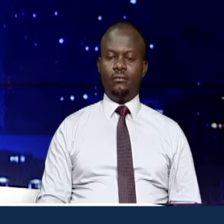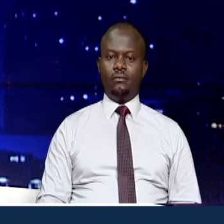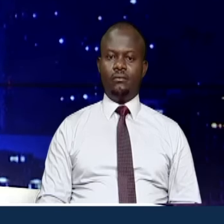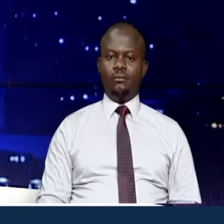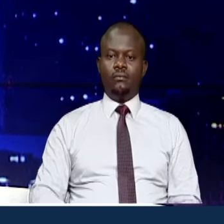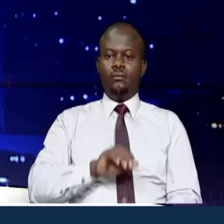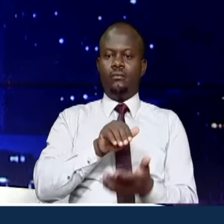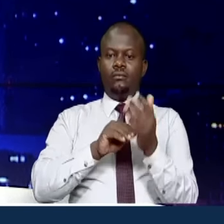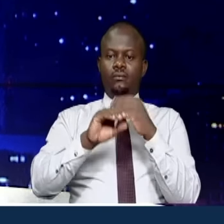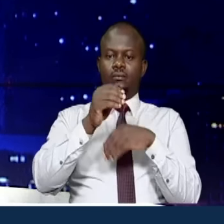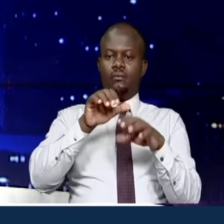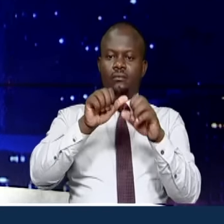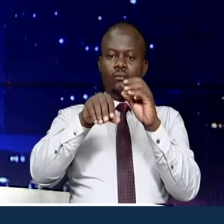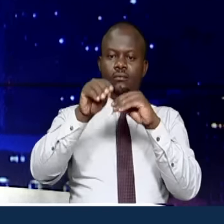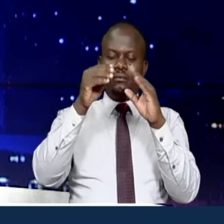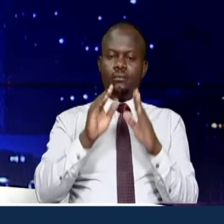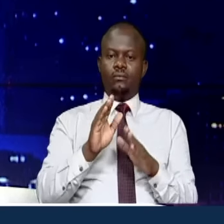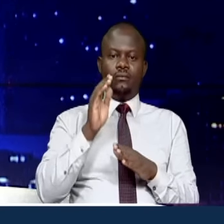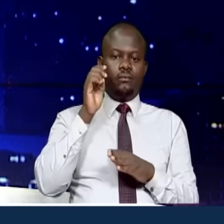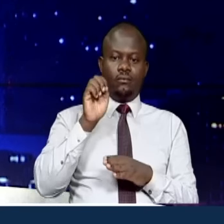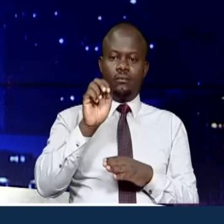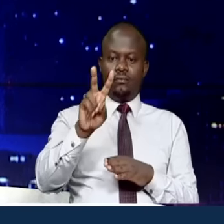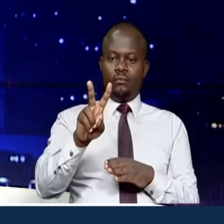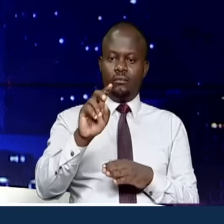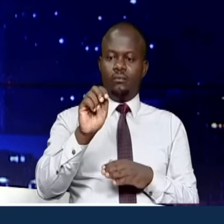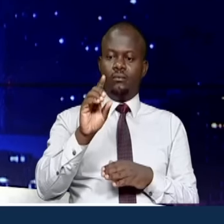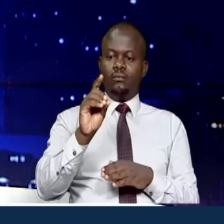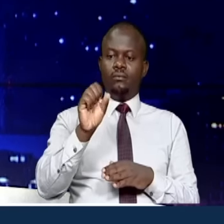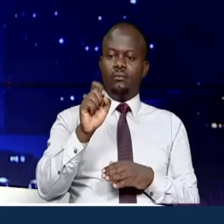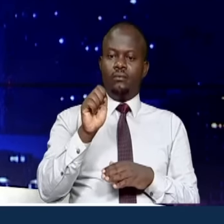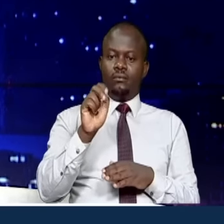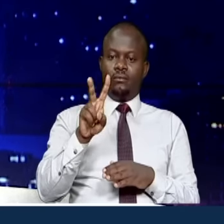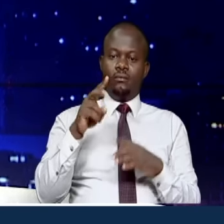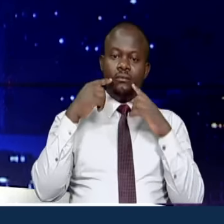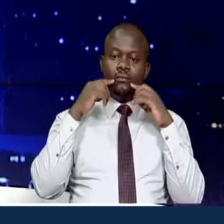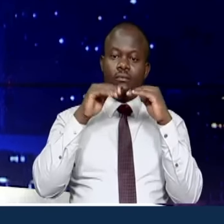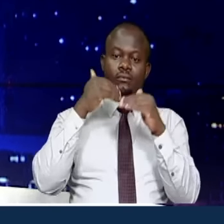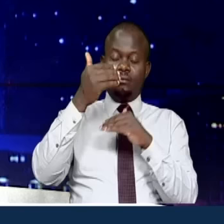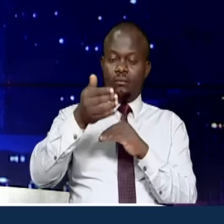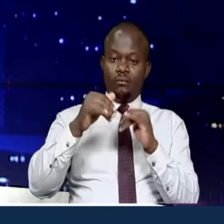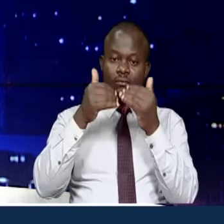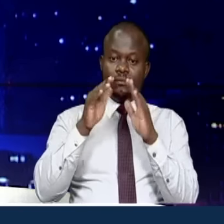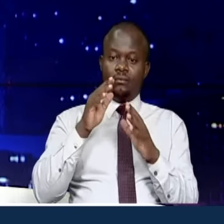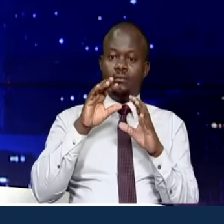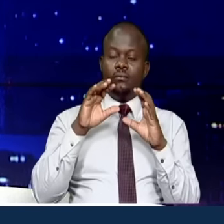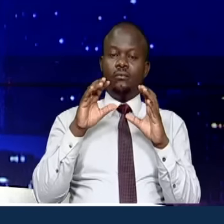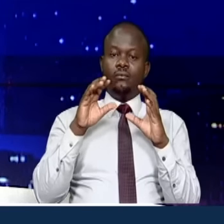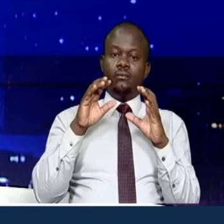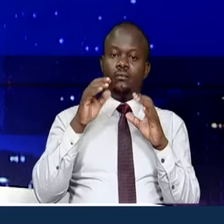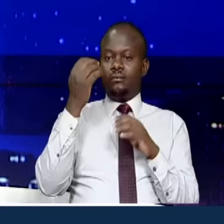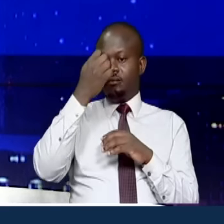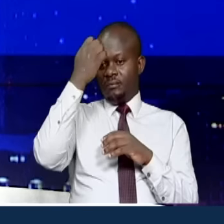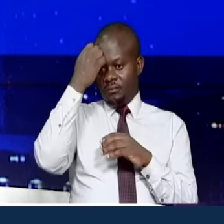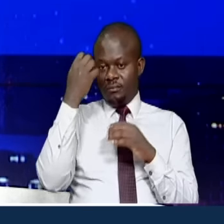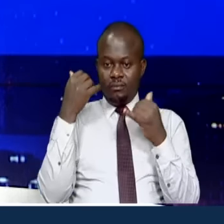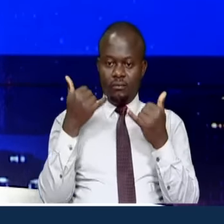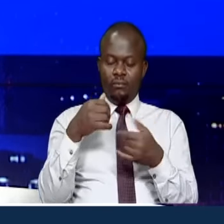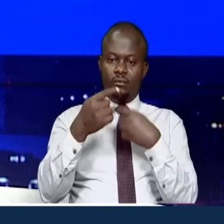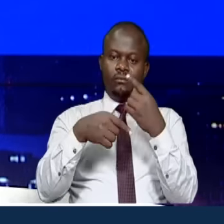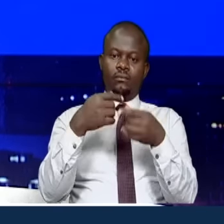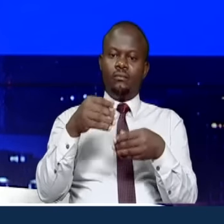Ikigo gicuruza ifatabuguzi rya televiziyo cya DSTV cyatangaje ko nyuma y'imikino y'igikombe cy'ibihugu by'i Burayi kuri ubu